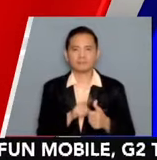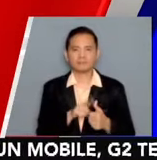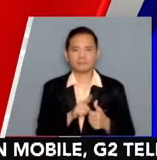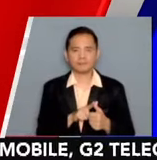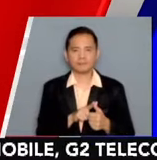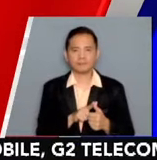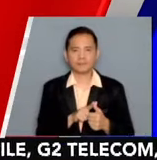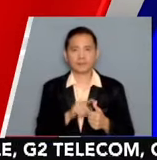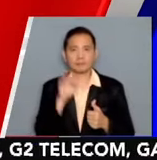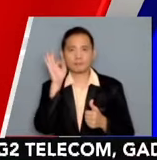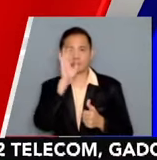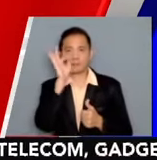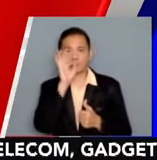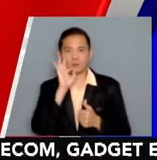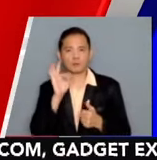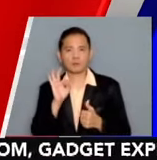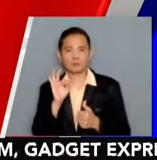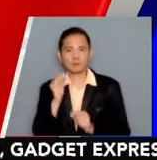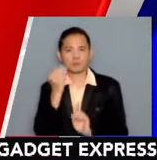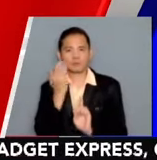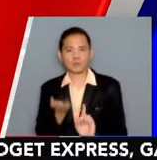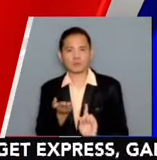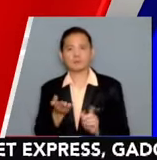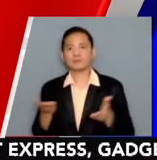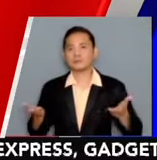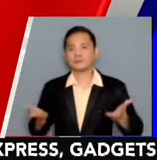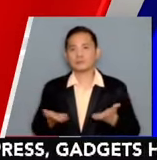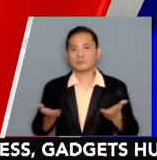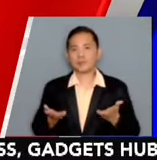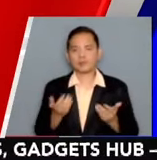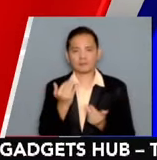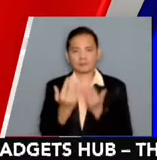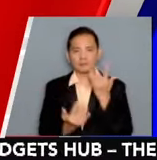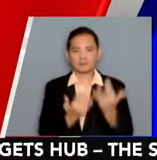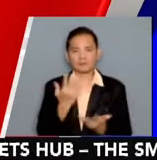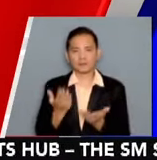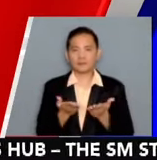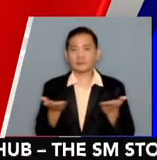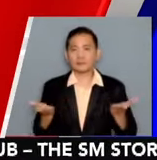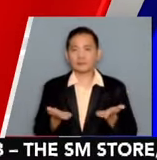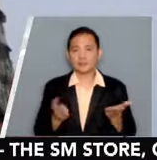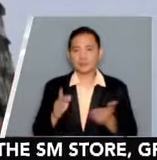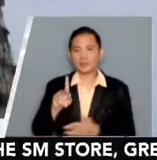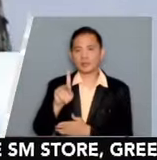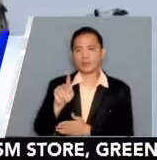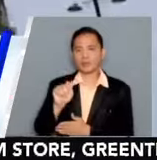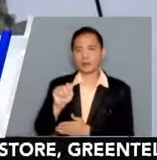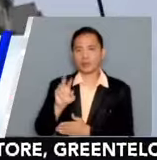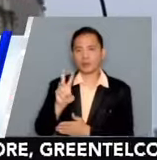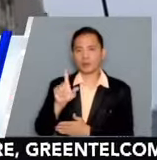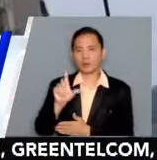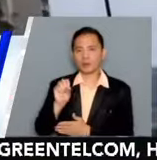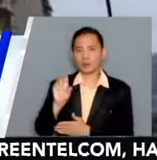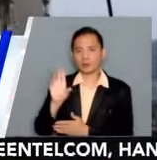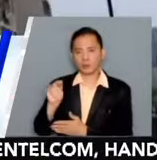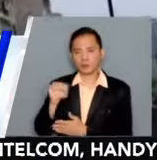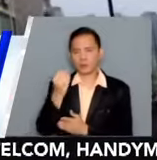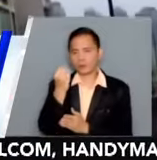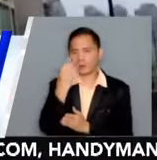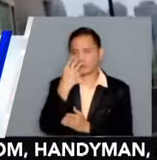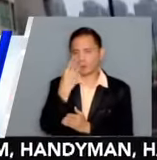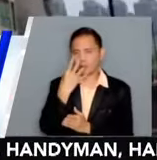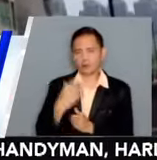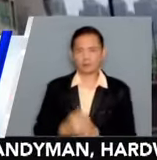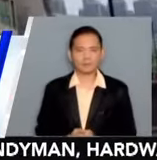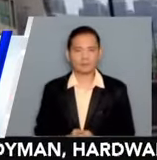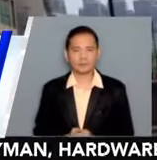sa sunog sa isang residential building sa Kowloon District sa Hong Kong. Kinumpirmayan ni Department of Immigrant